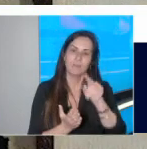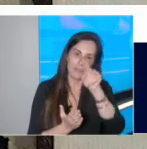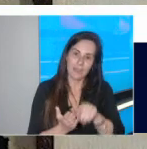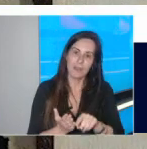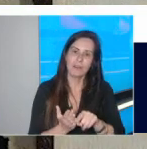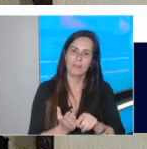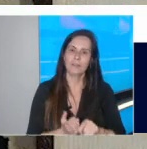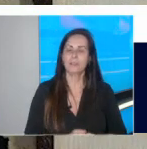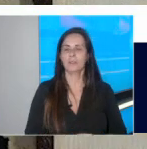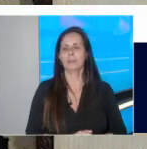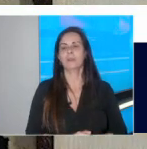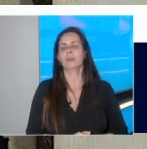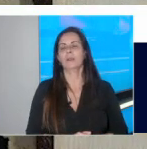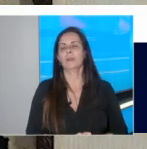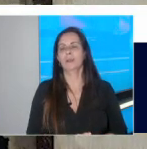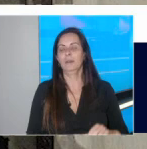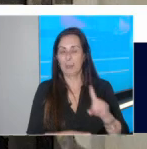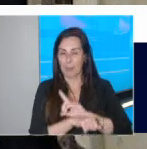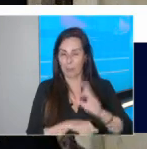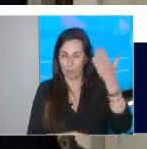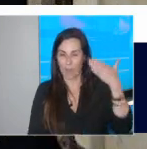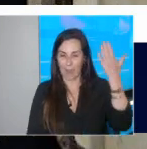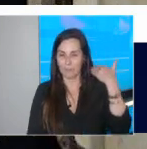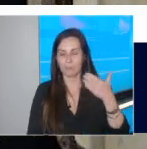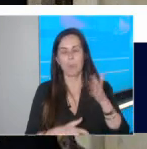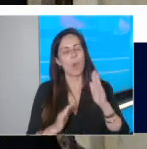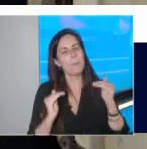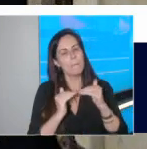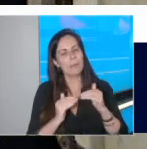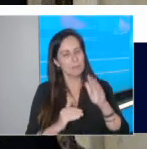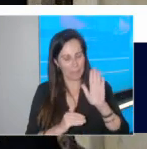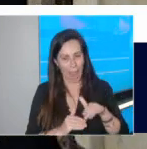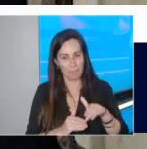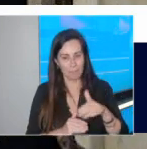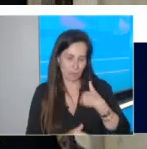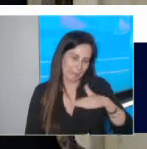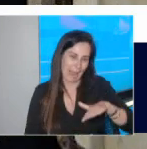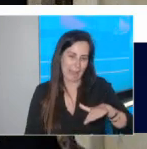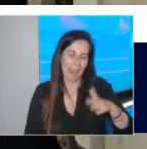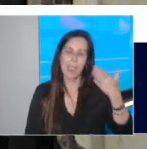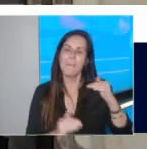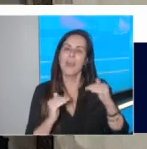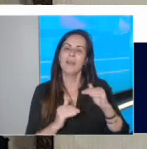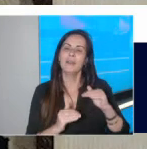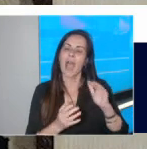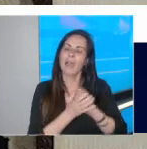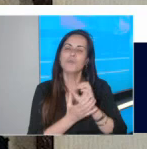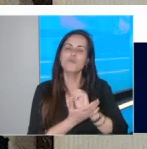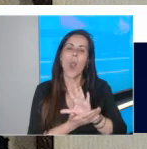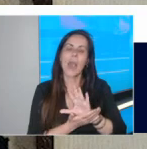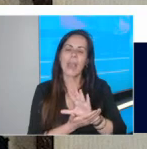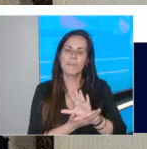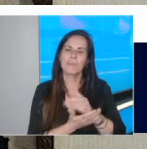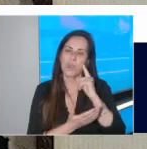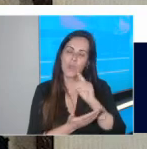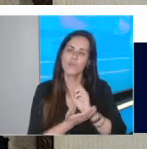ספר ברכות. בתקופה היא מאוד מאוד אופייני, האמת גם כשבילדותי היה מאוד אופייני שחברים שולחים אחד... אנחנו רואים אותו